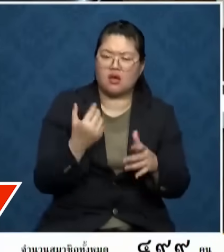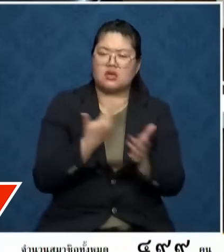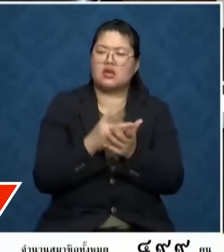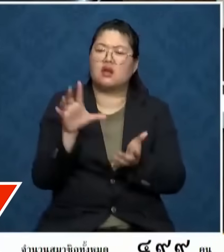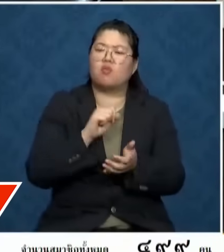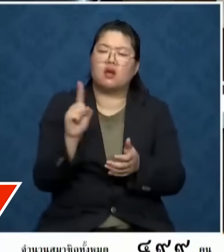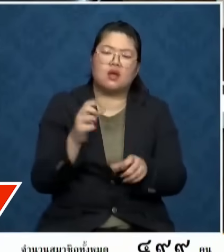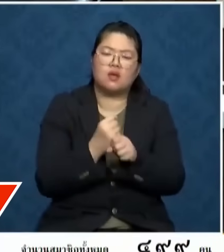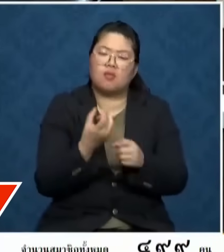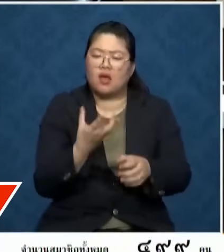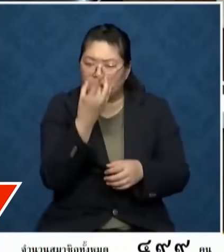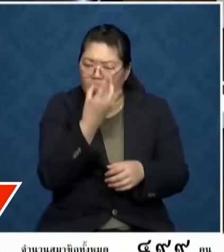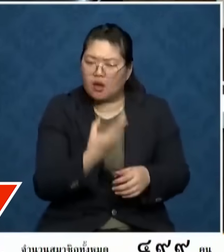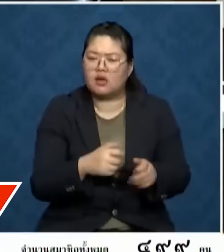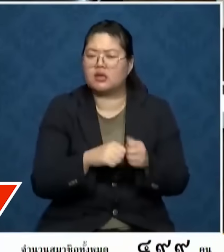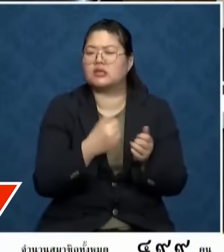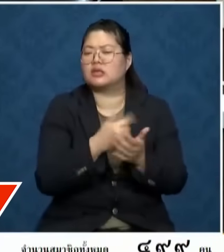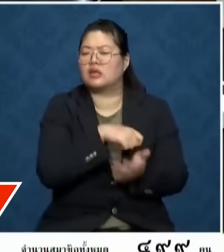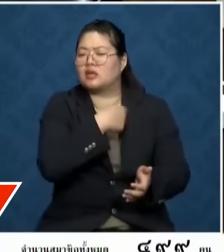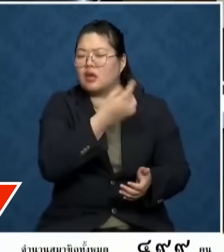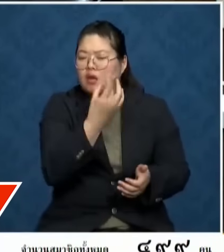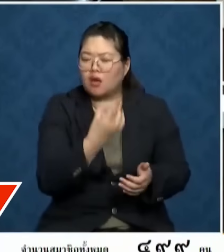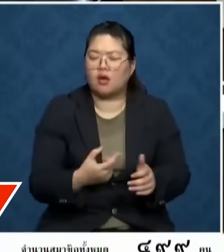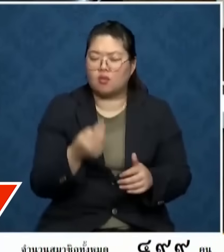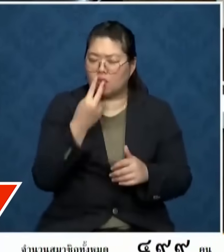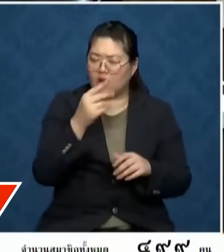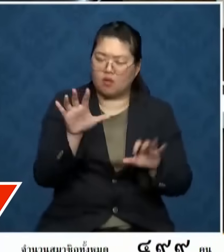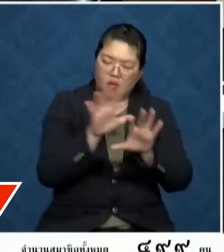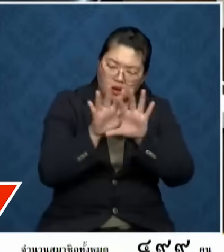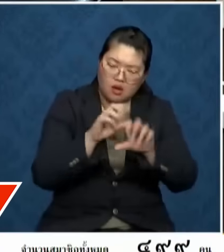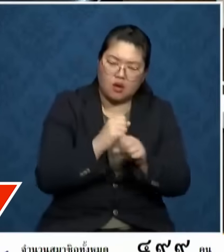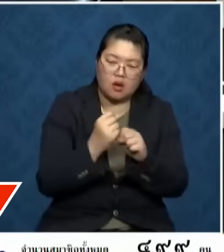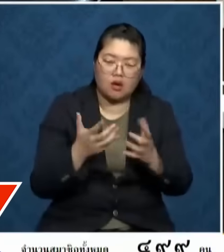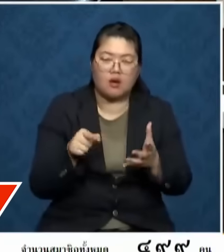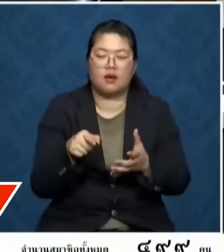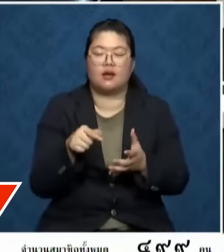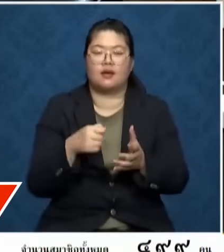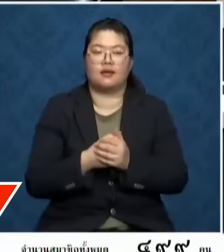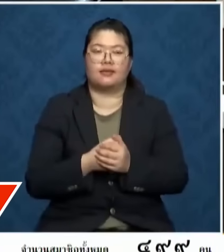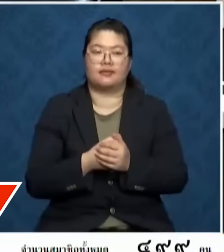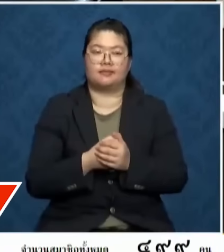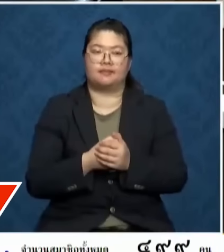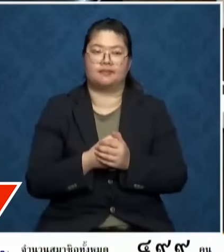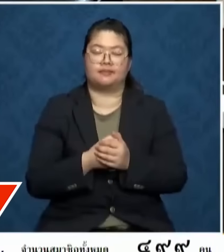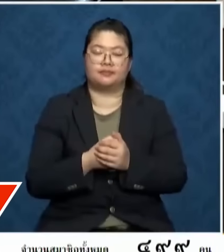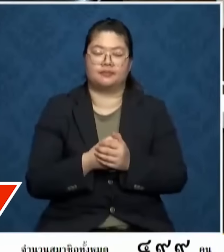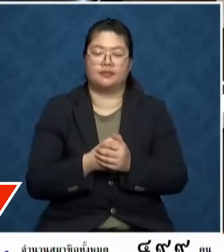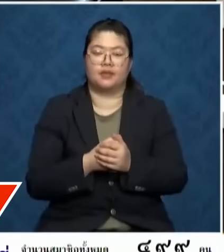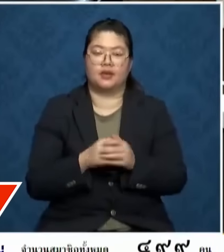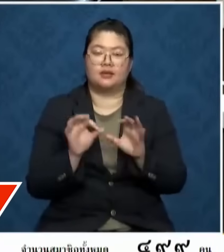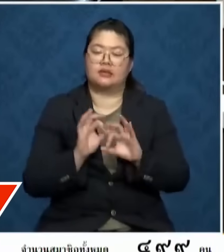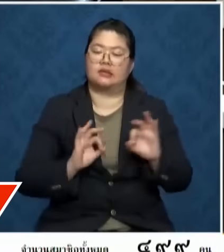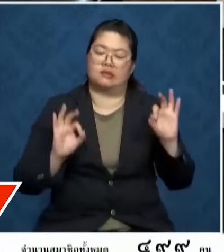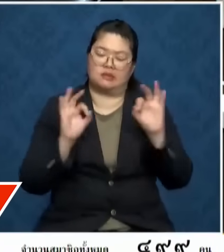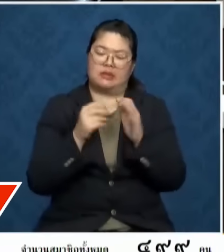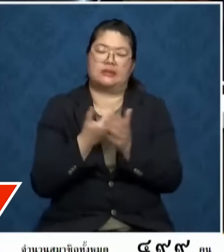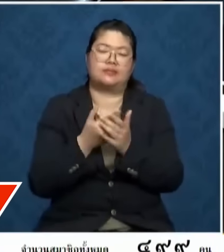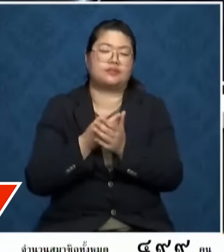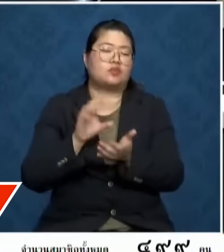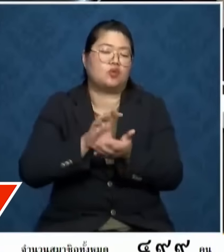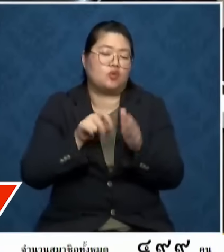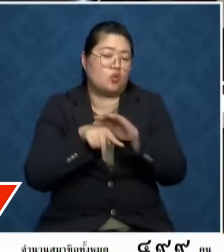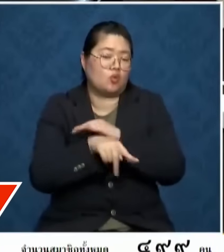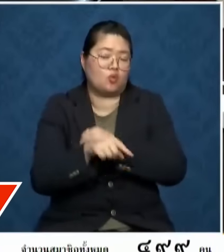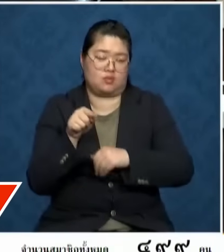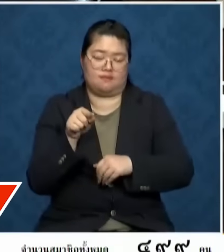รายงานก็ไม่รู้ว่ารายงานนั้นกับเอกสารกับสิ่งที่มันกกฏโกธขึ้นเนี่ยเรื่องของการใช้งบประมาณของการทุจจริต